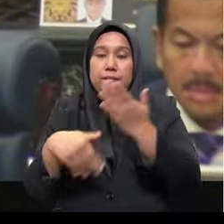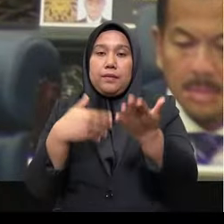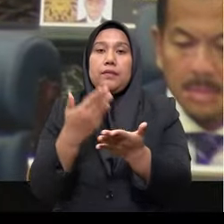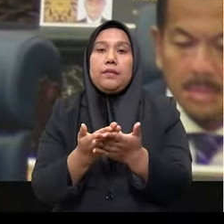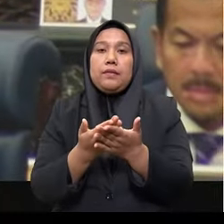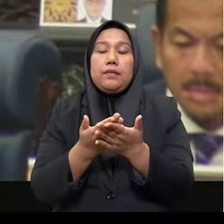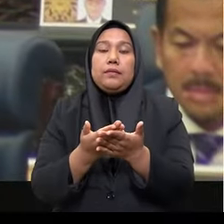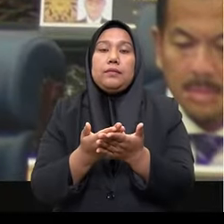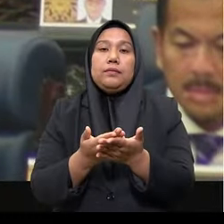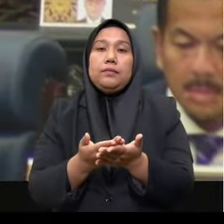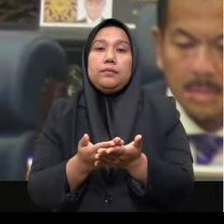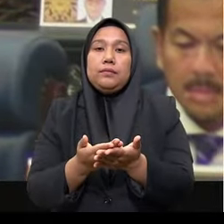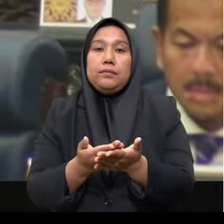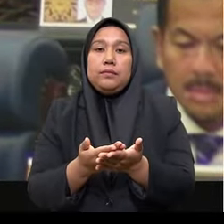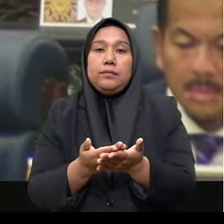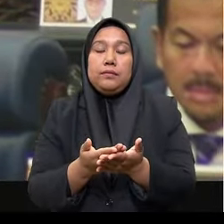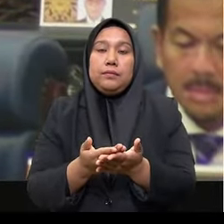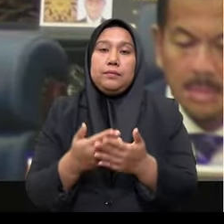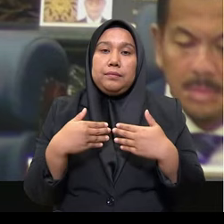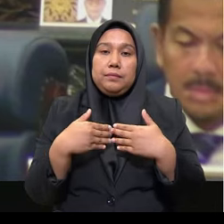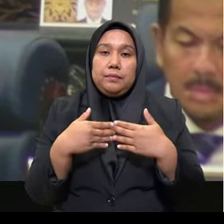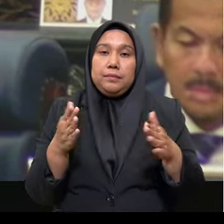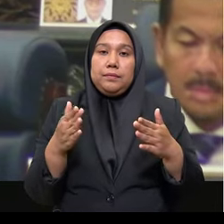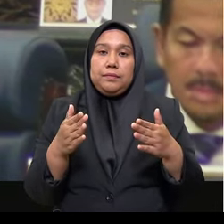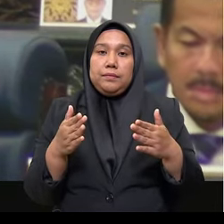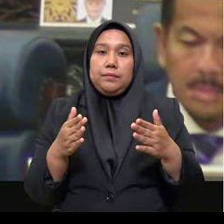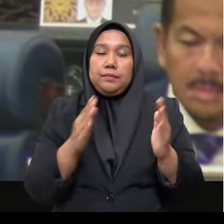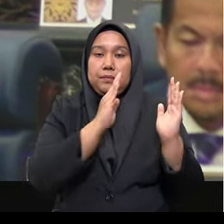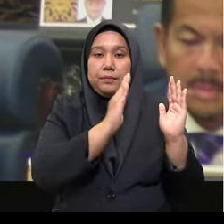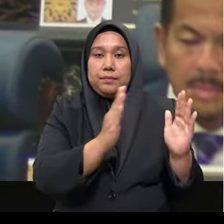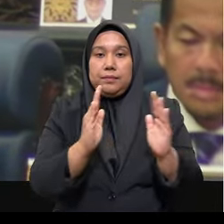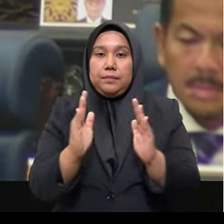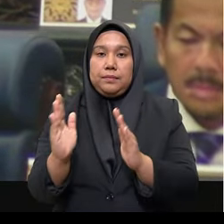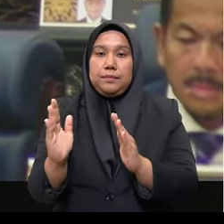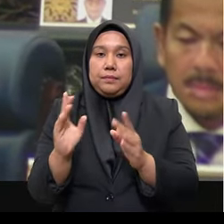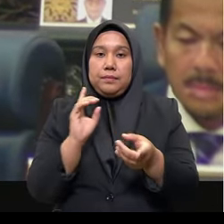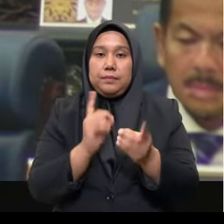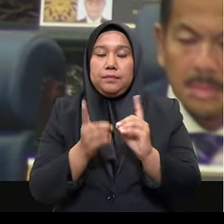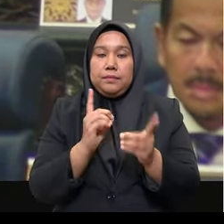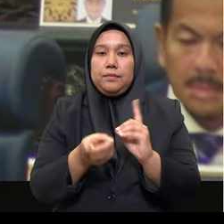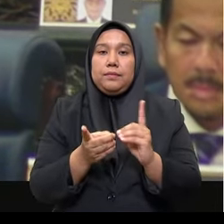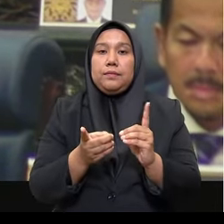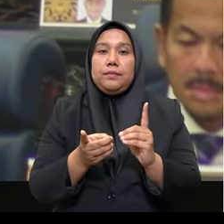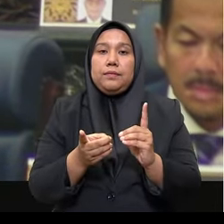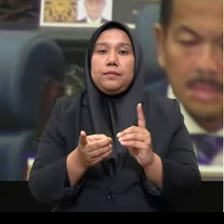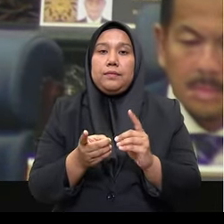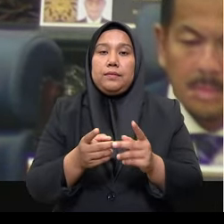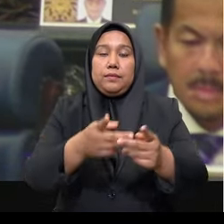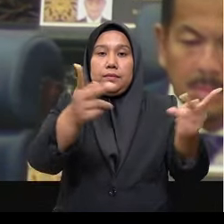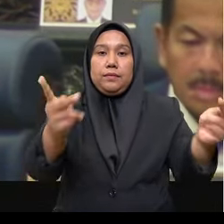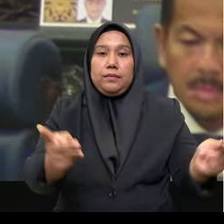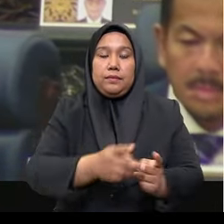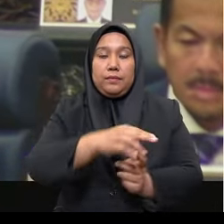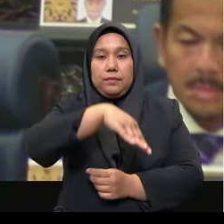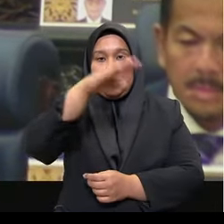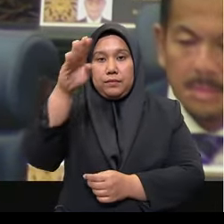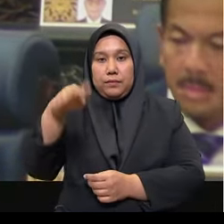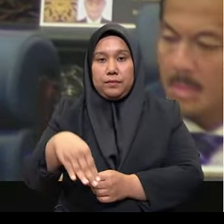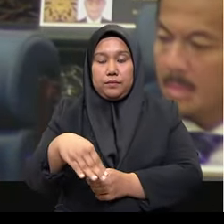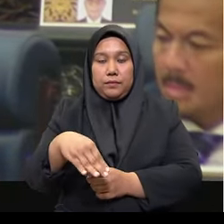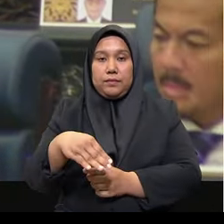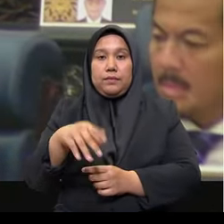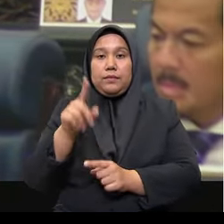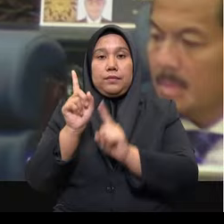untuk membuka perpustakaan digital di kawasan Bukit Bintang dalam masa